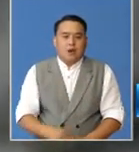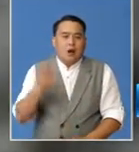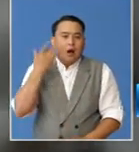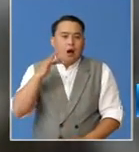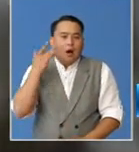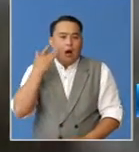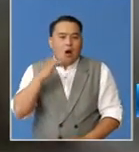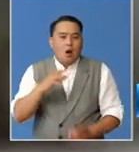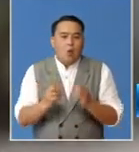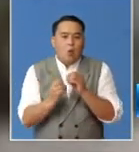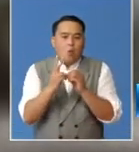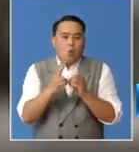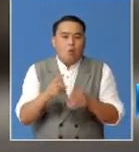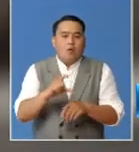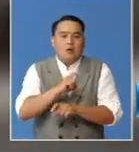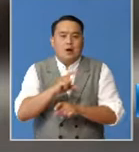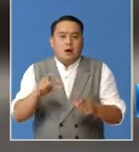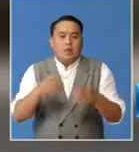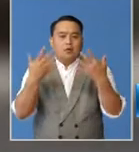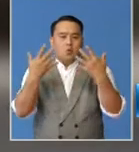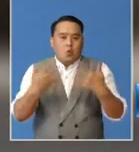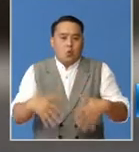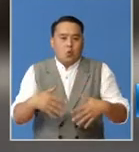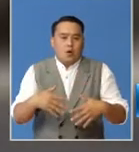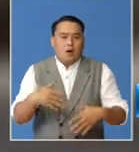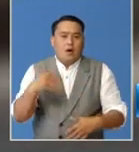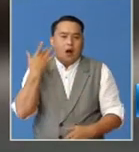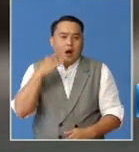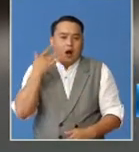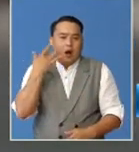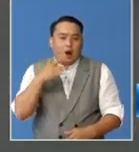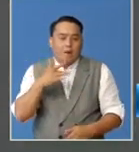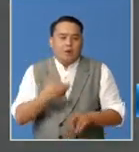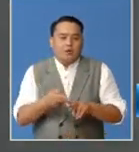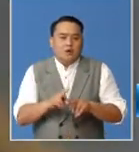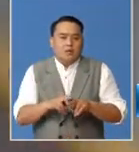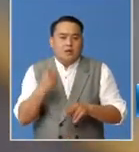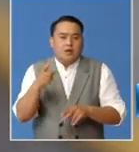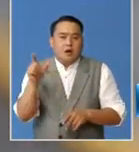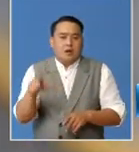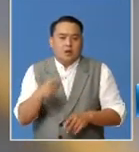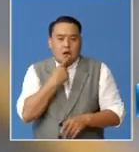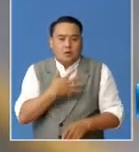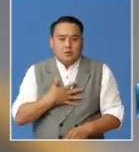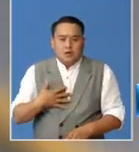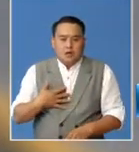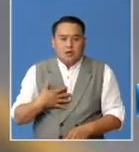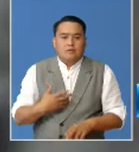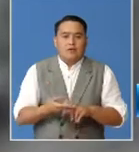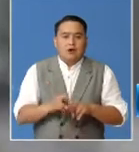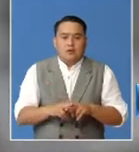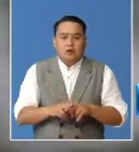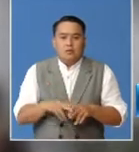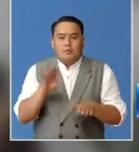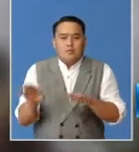Флорида штатында 12 қабатты ғимарат құлады. Майами-Бич қаласында болған оқиға салдарынан бір адам ауыр жараланды. Деректер бойынша